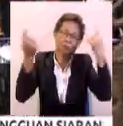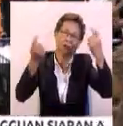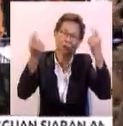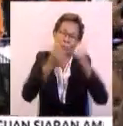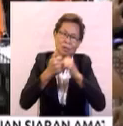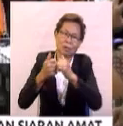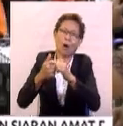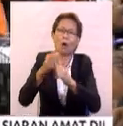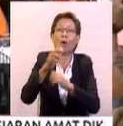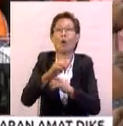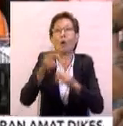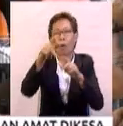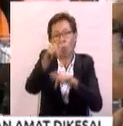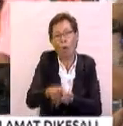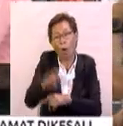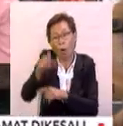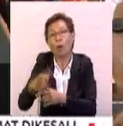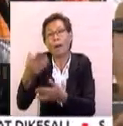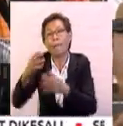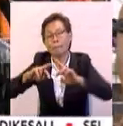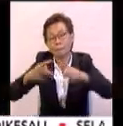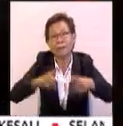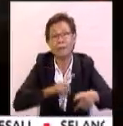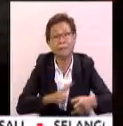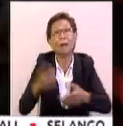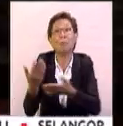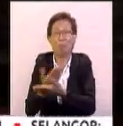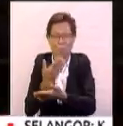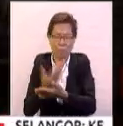bersama dengan Islam, mu'alaf-mu'alaf baru, saudara baru kita.